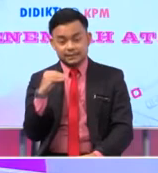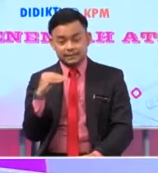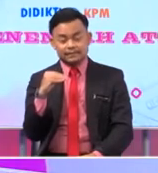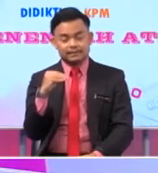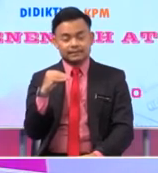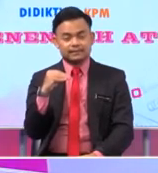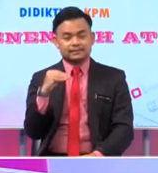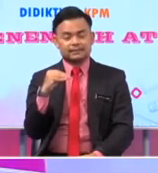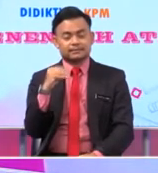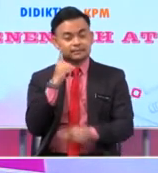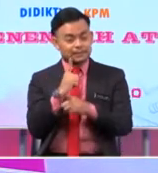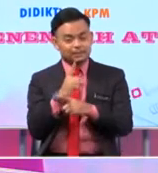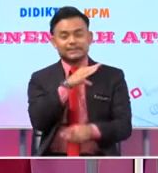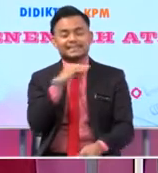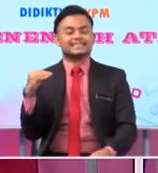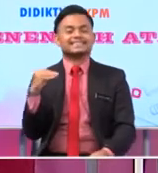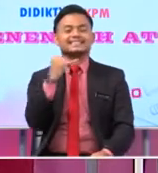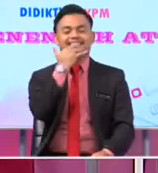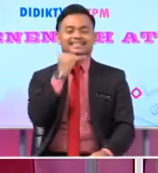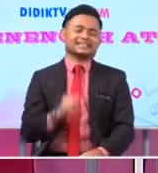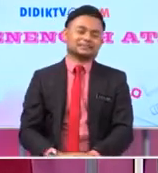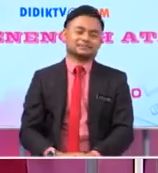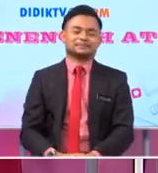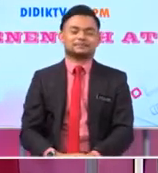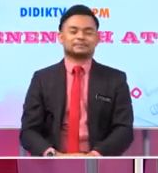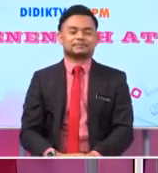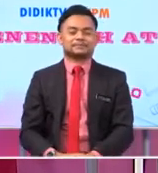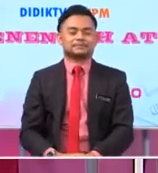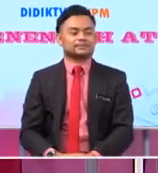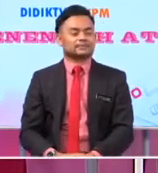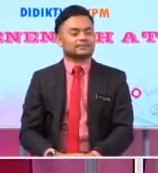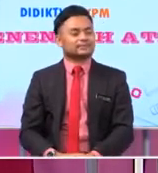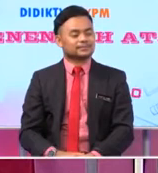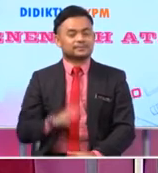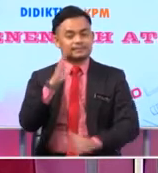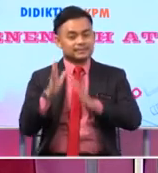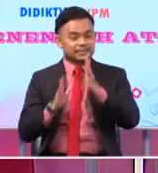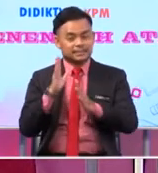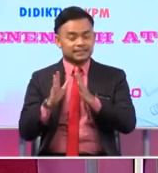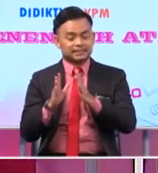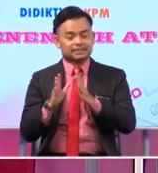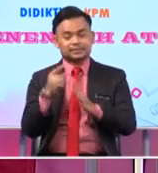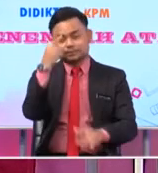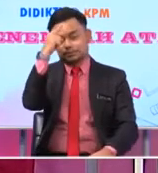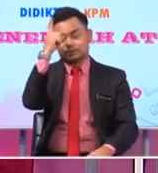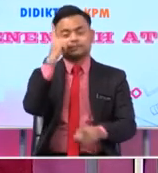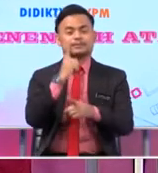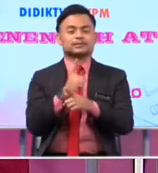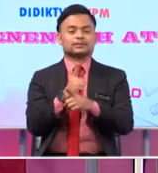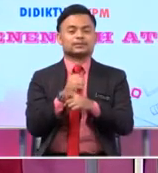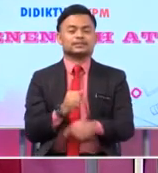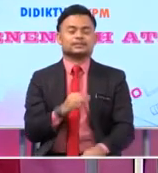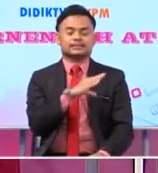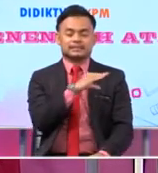untuk pengetahuan Mira dan murid-murid di rumah itu adalah bahasa isyarat untuk betul dan salah satunya